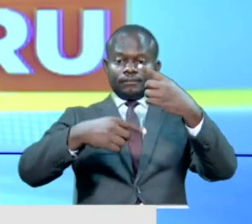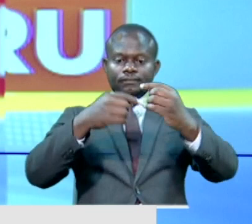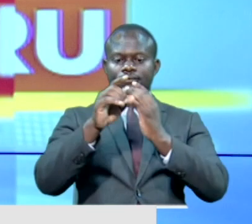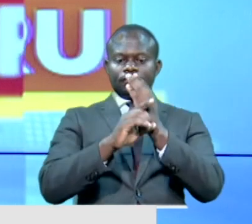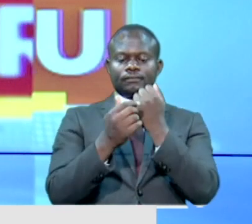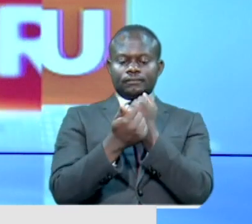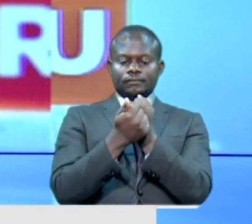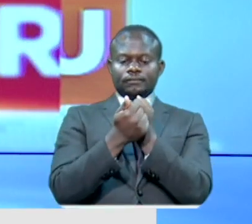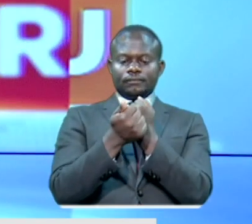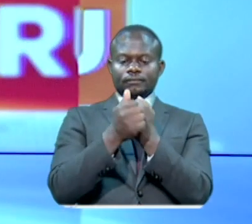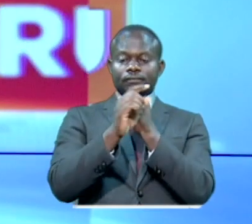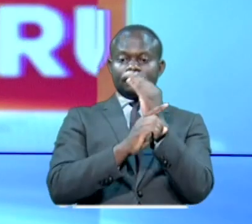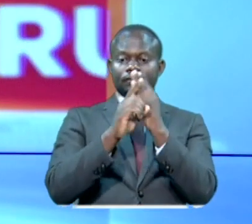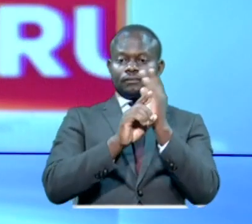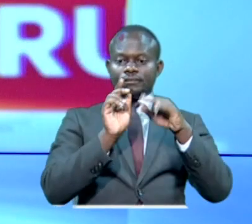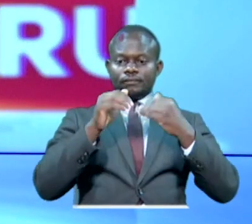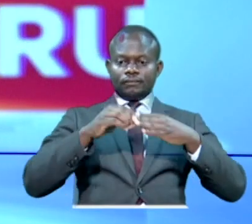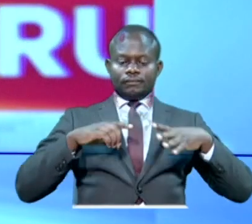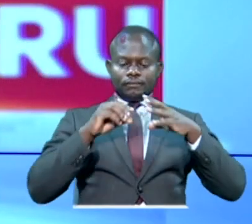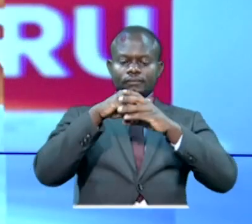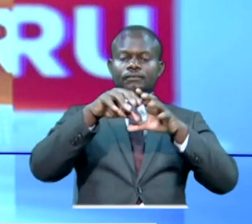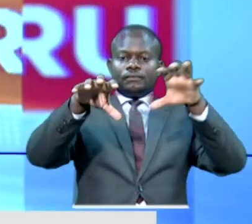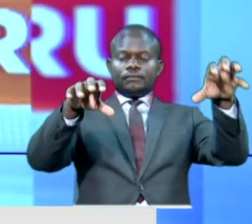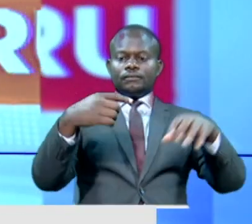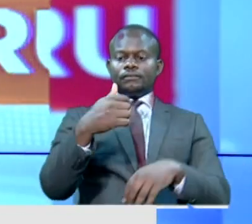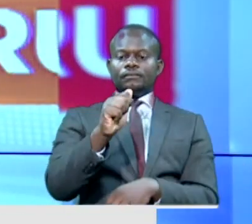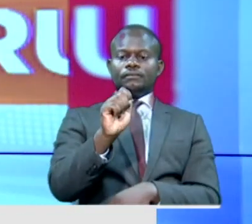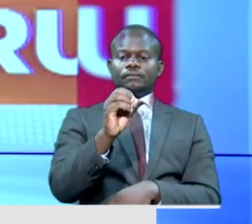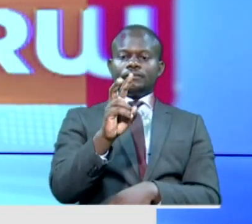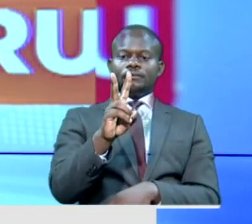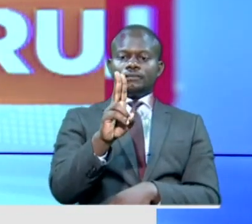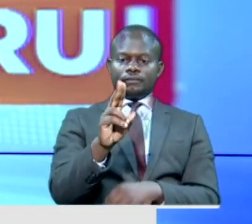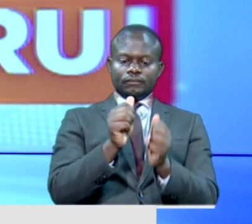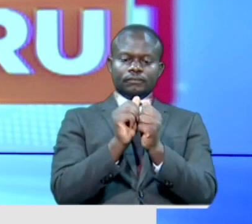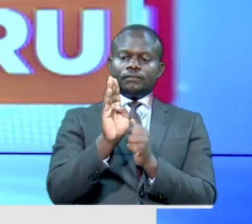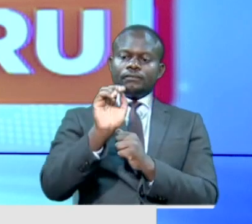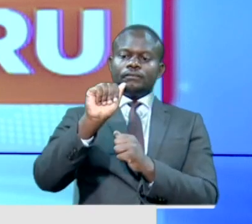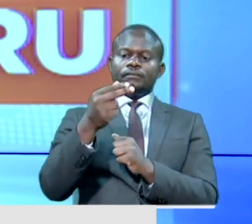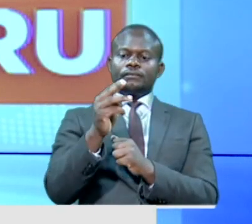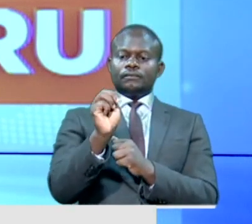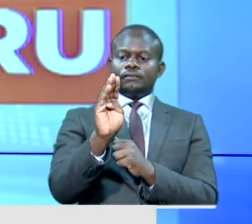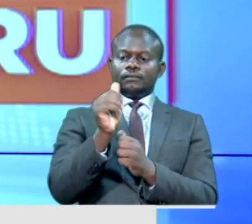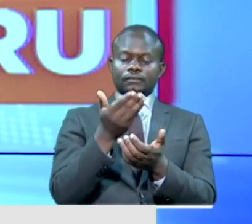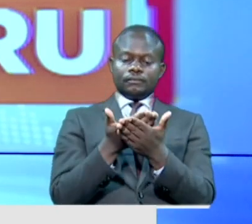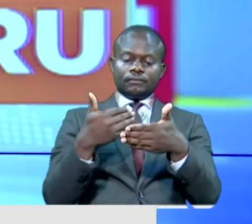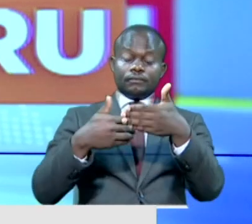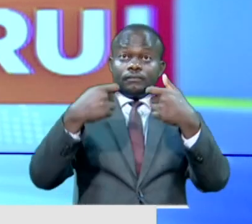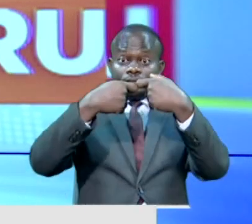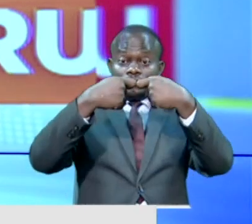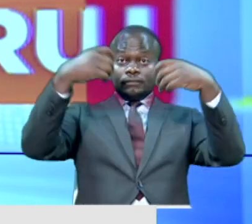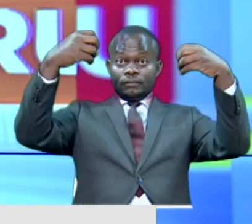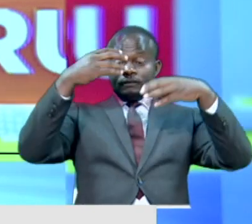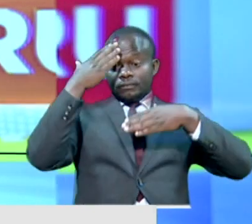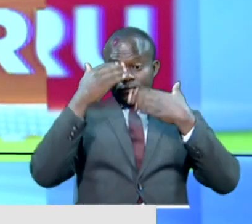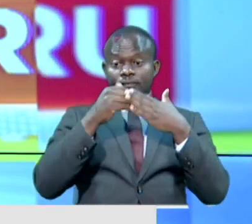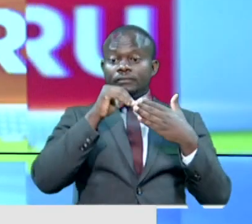ka Rubavu aho muri ako karere abahatuye batuye mu tugari twa Gatovu ndetse na Bahimba barasaba kwegerezwa amashanyarazi ngo kuko kuba nta